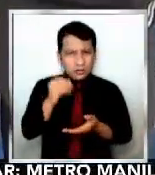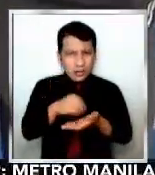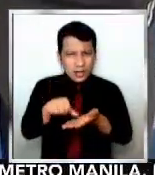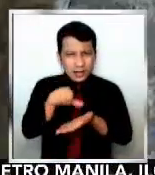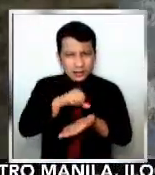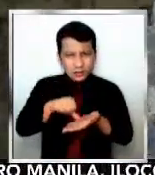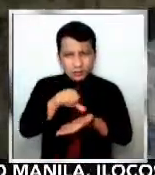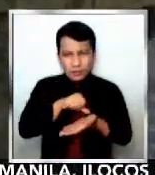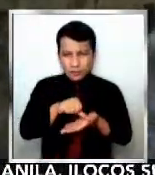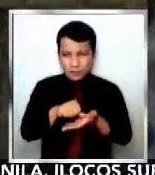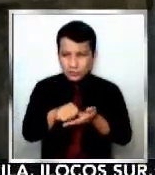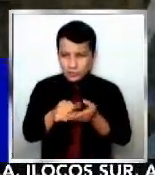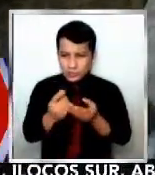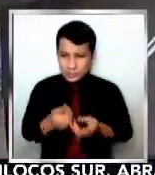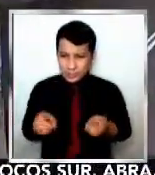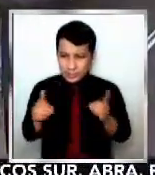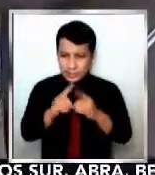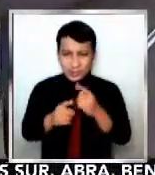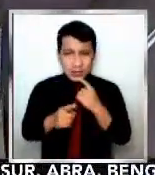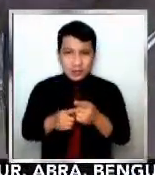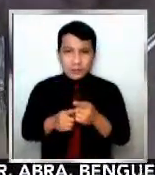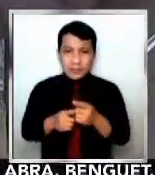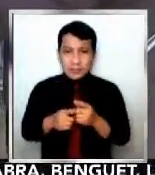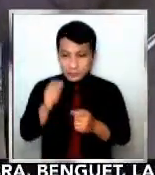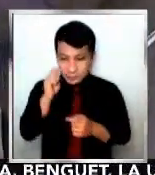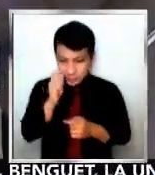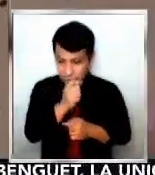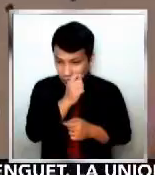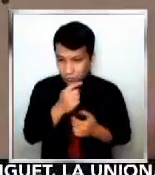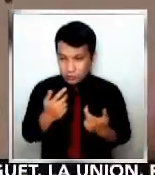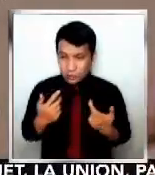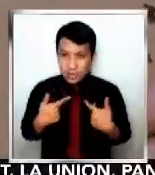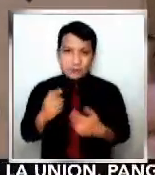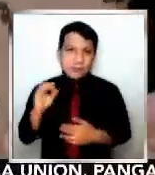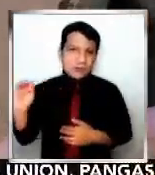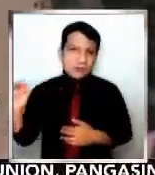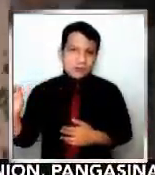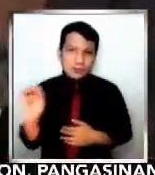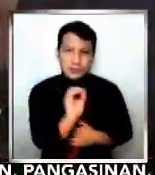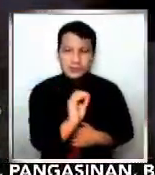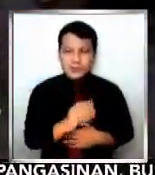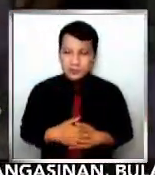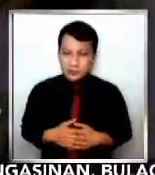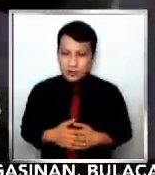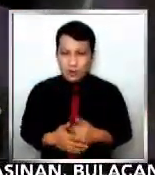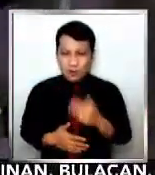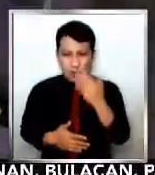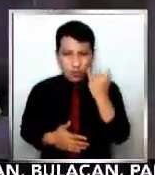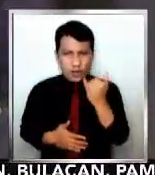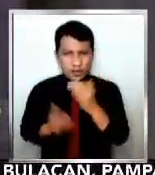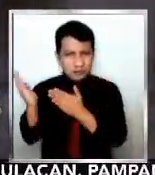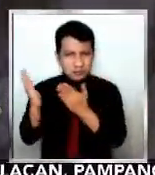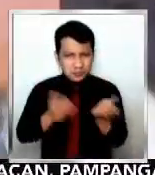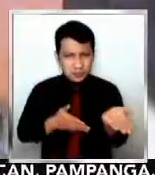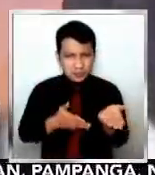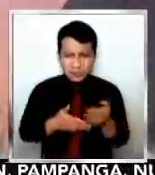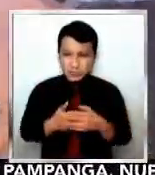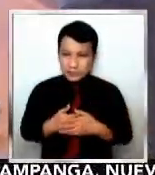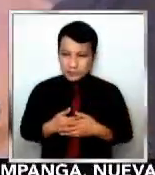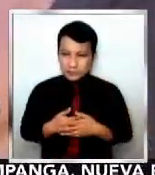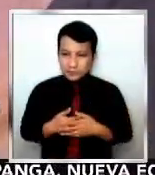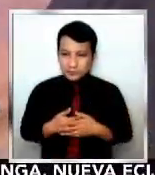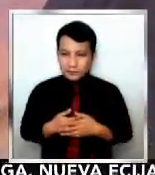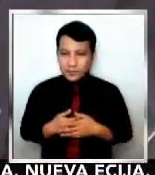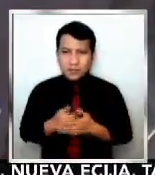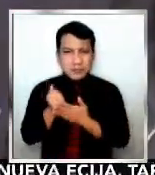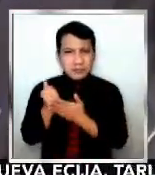diaper, tissue. Meron pang paandar si Sir, no? Yes, ma'am. Bakit yung po naisip lagi nito? Pang pahimoral lang. Tulong-tulong po,